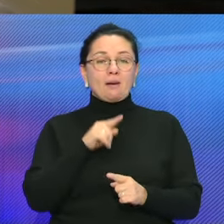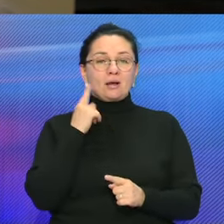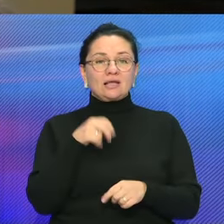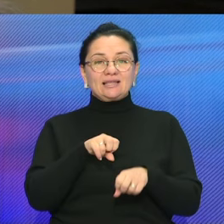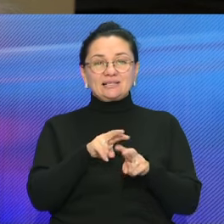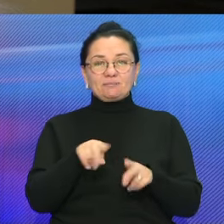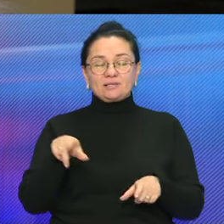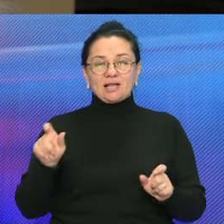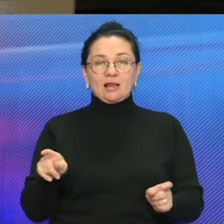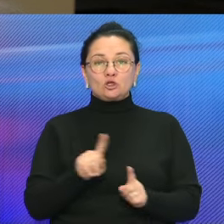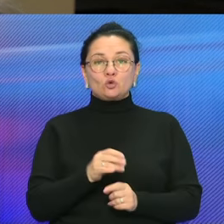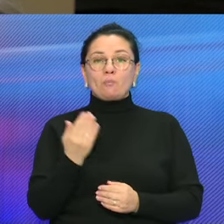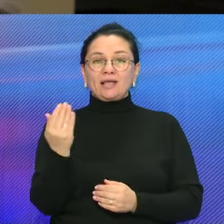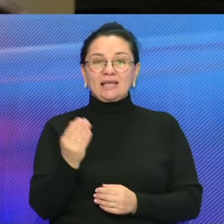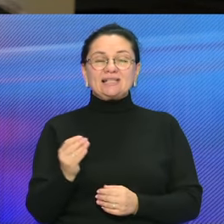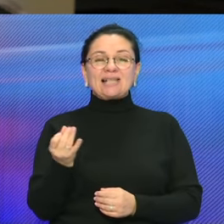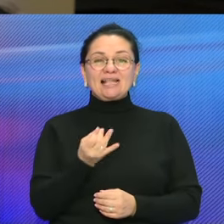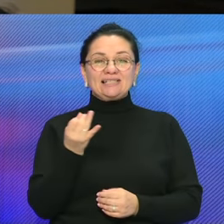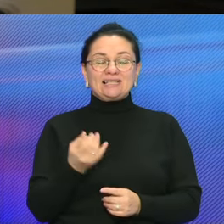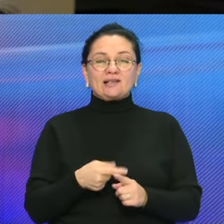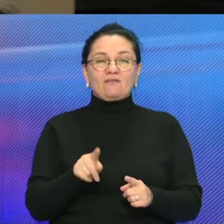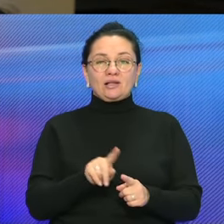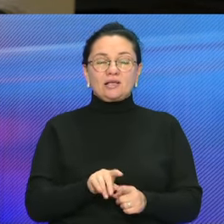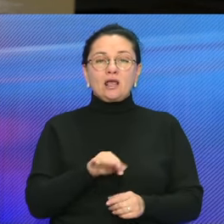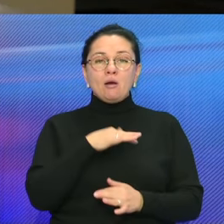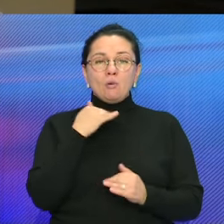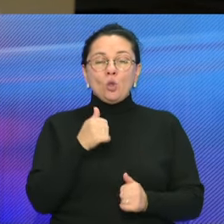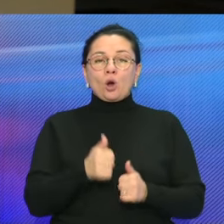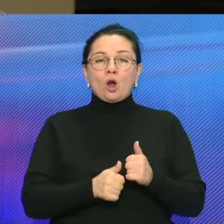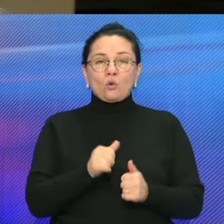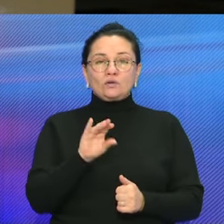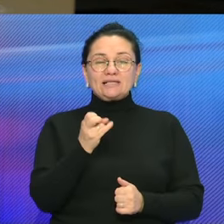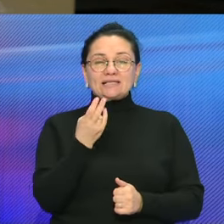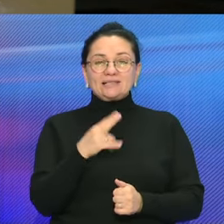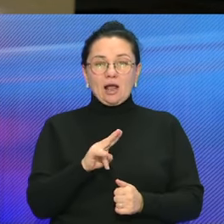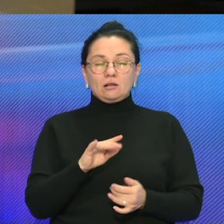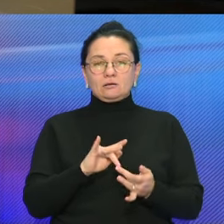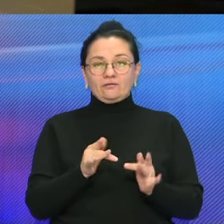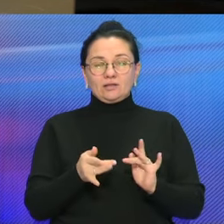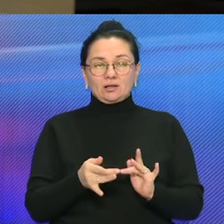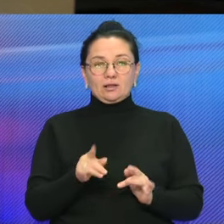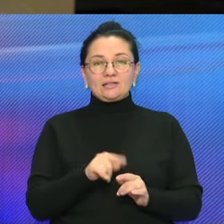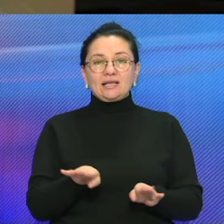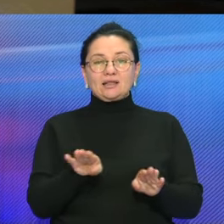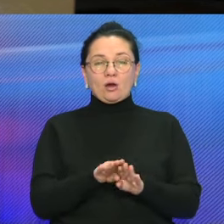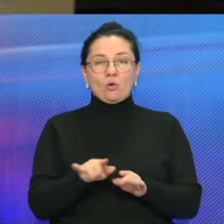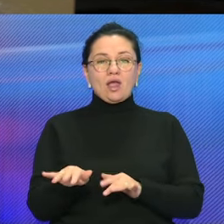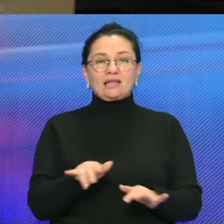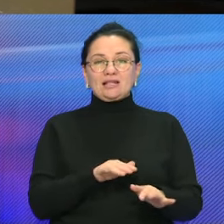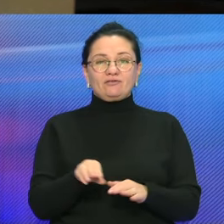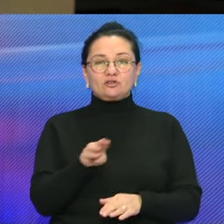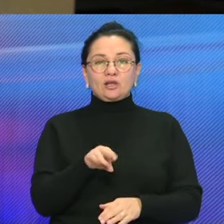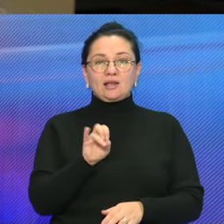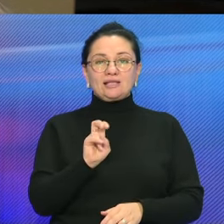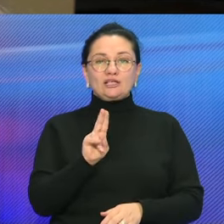специалистов, чтобы их заинтересовать. И много очень конкурсов в социальных сетях. И одно из таких – это движение в ТикТок,